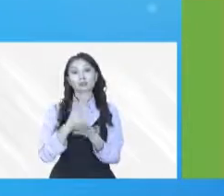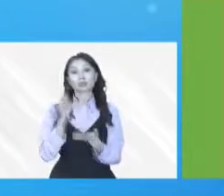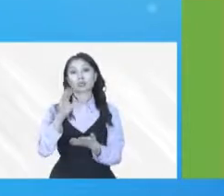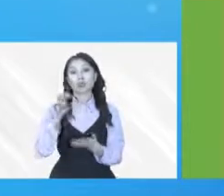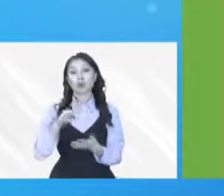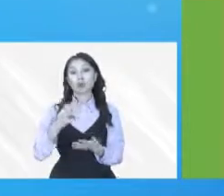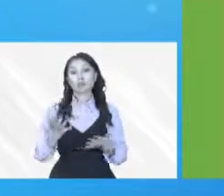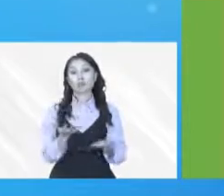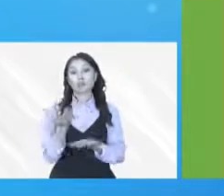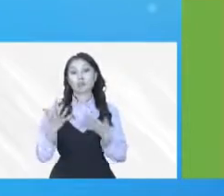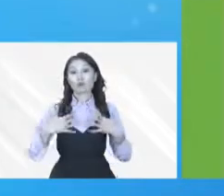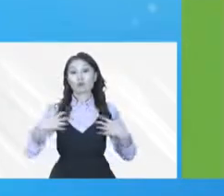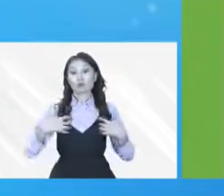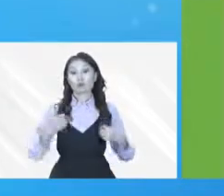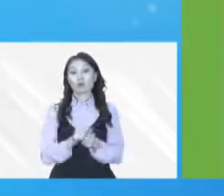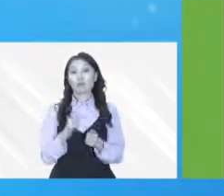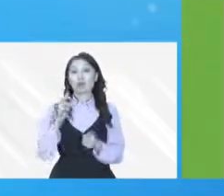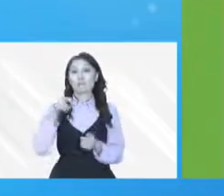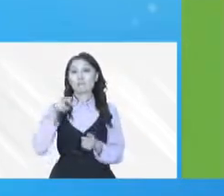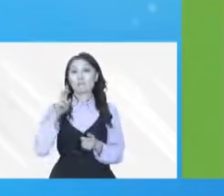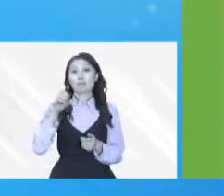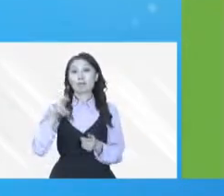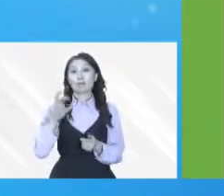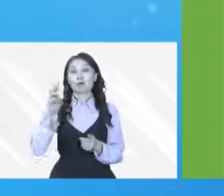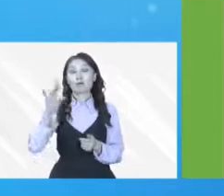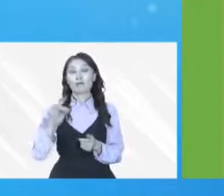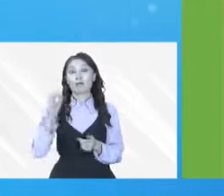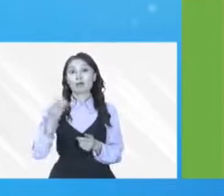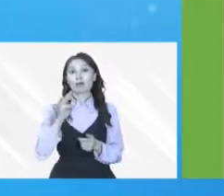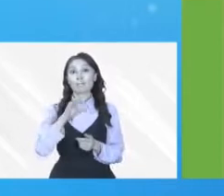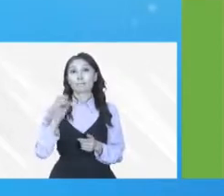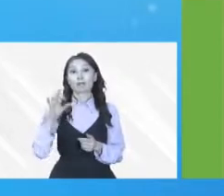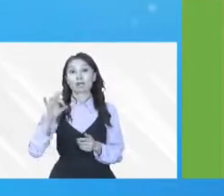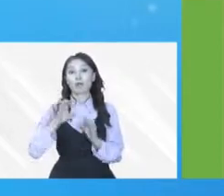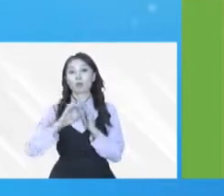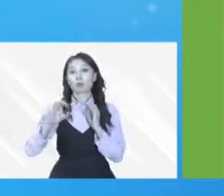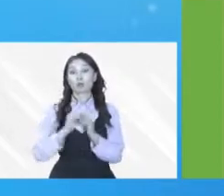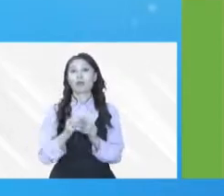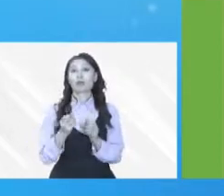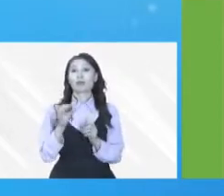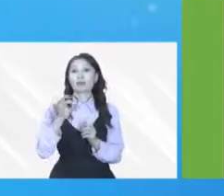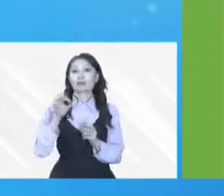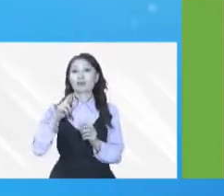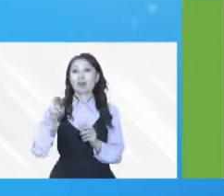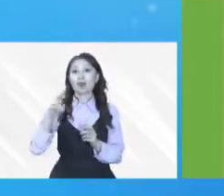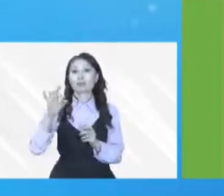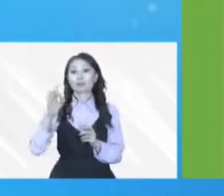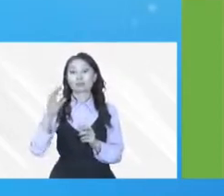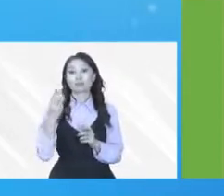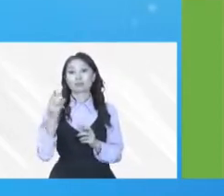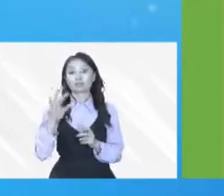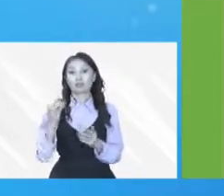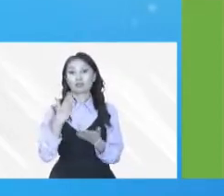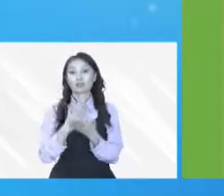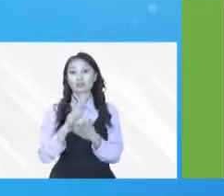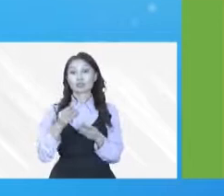животных клеток начинают образовываться белковые тяжи, называемые микротрубочками. Наконец, ядрышко, структура, находящаяся в